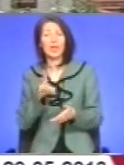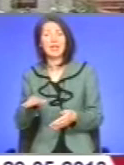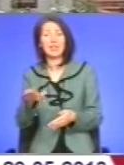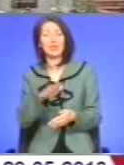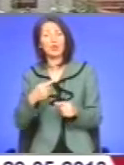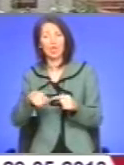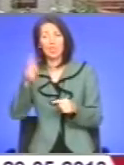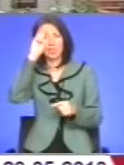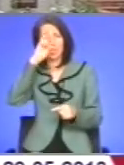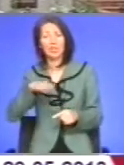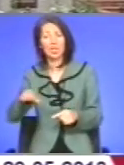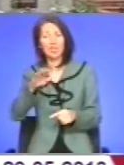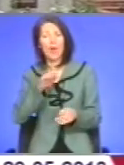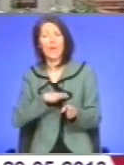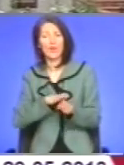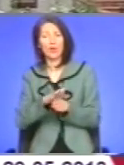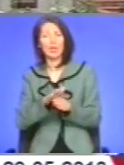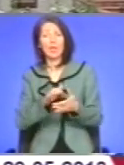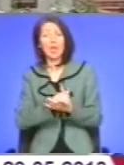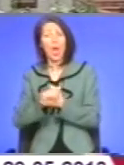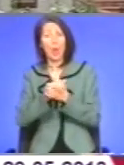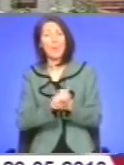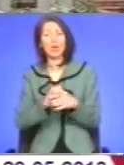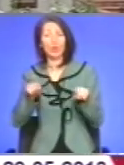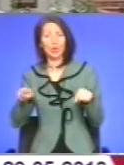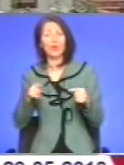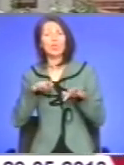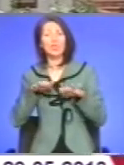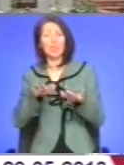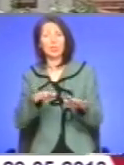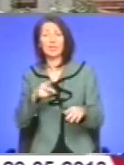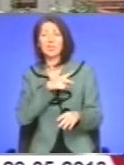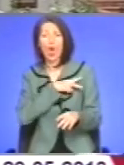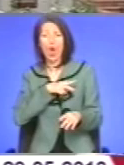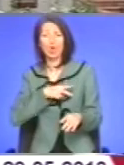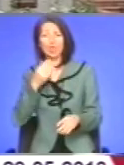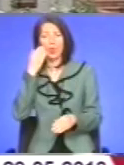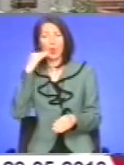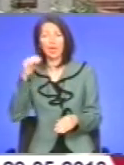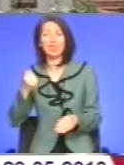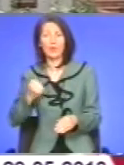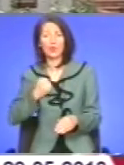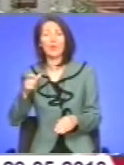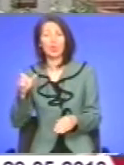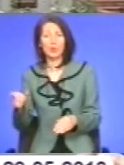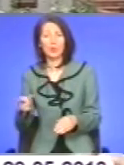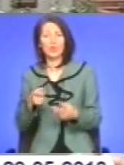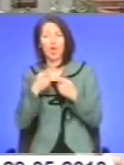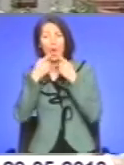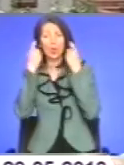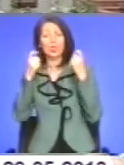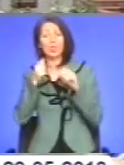інших держав при виконанні миротворчої діяльності з нагородженням кращих військовослужбовців, оголошення подяк,